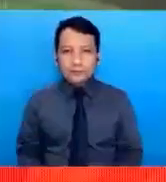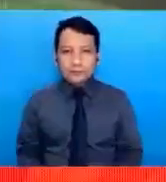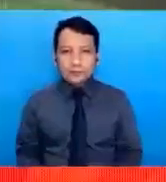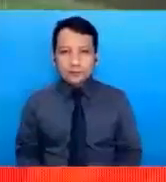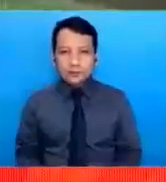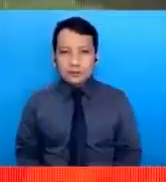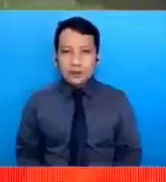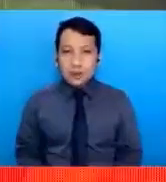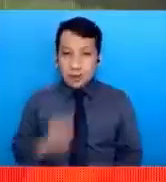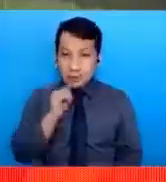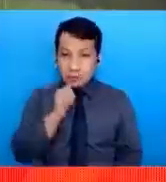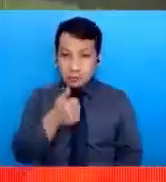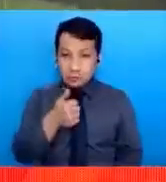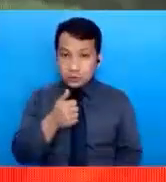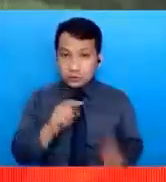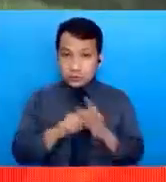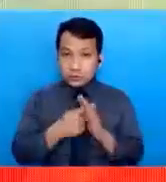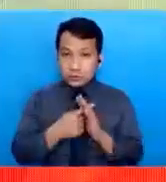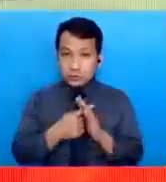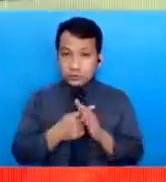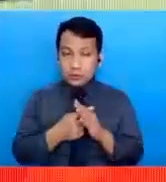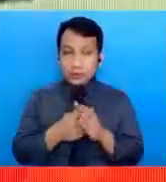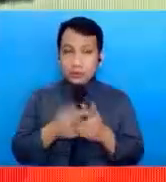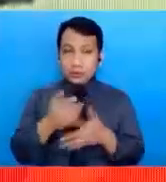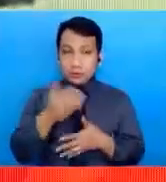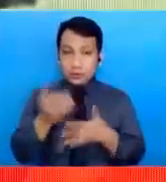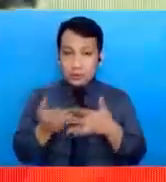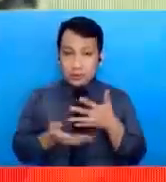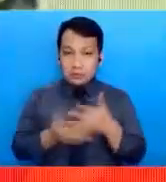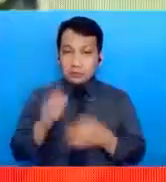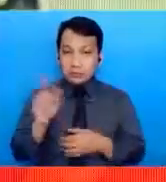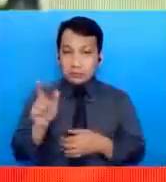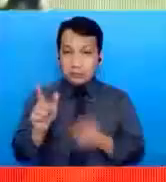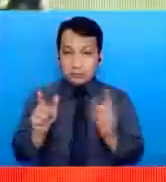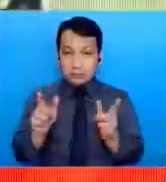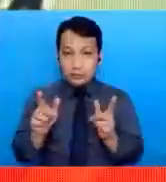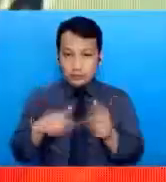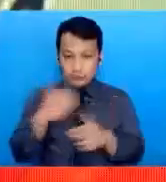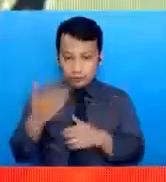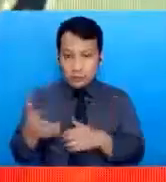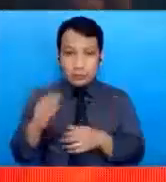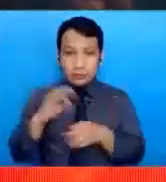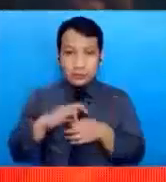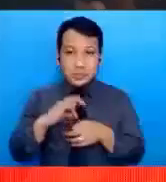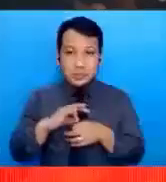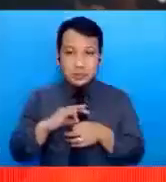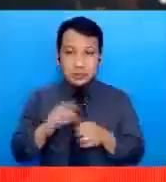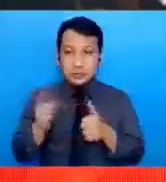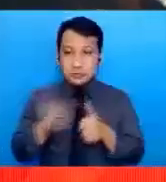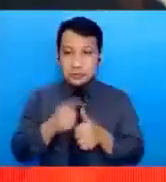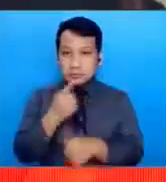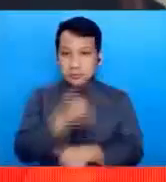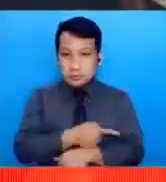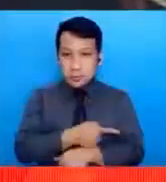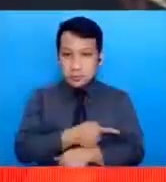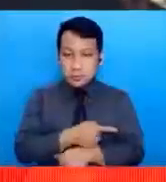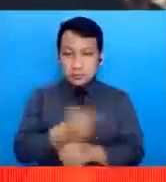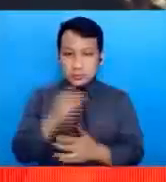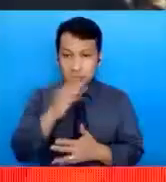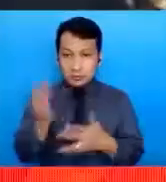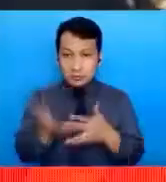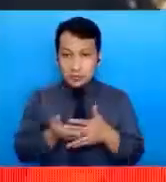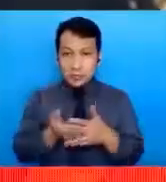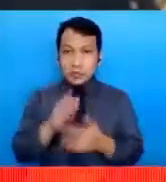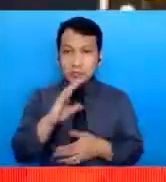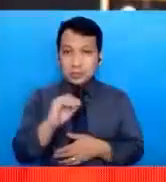Bukas na ang simula po ng karera para sa 2022 elections. Sa unang araw ng filing ng Certificate of